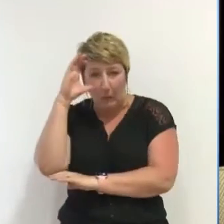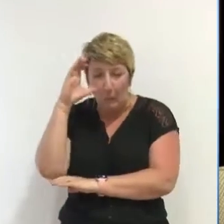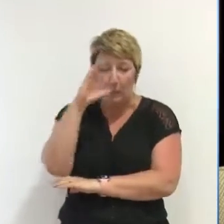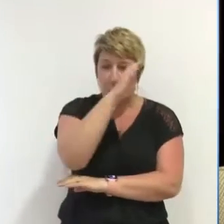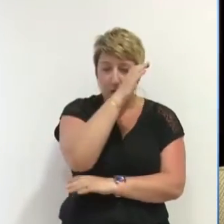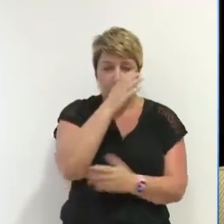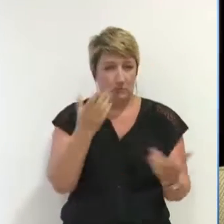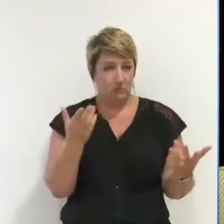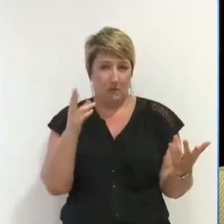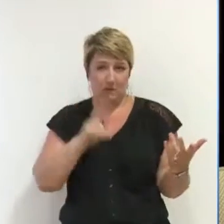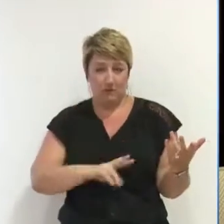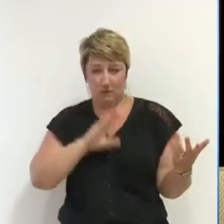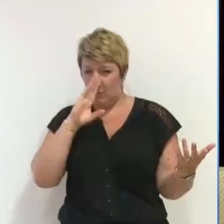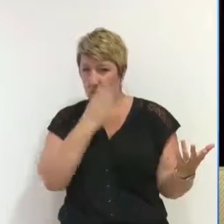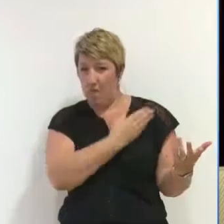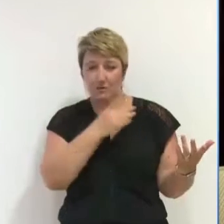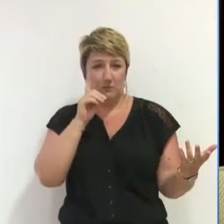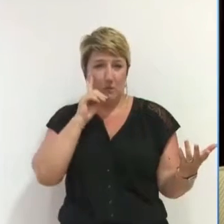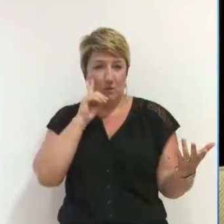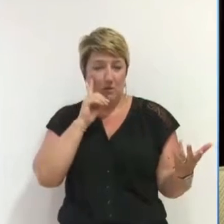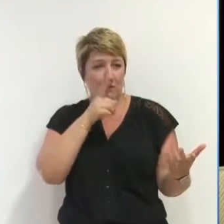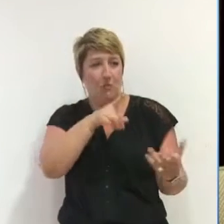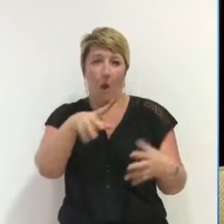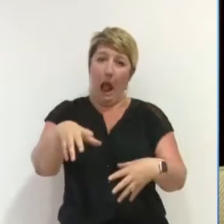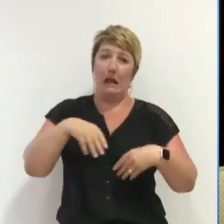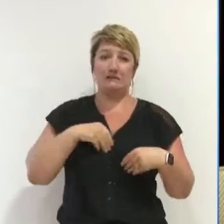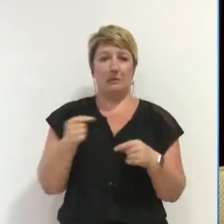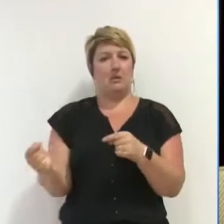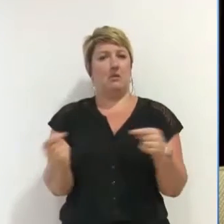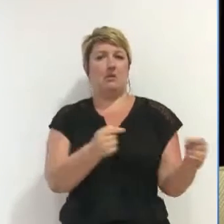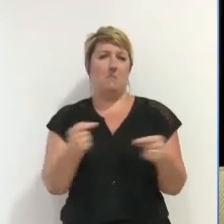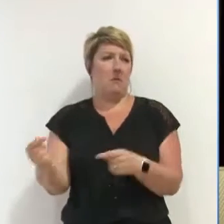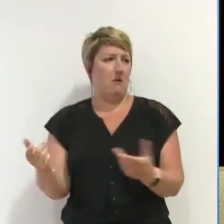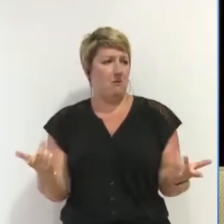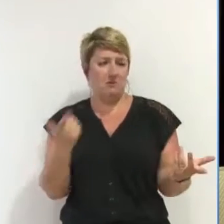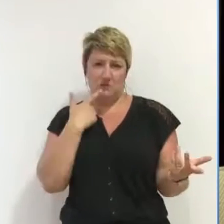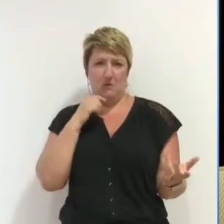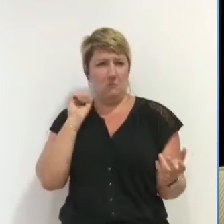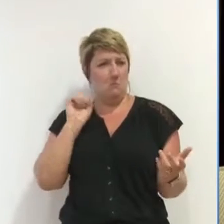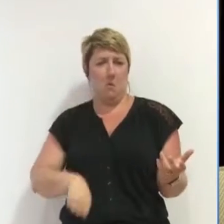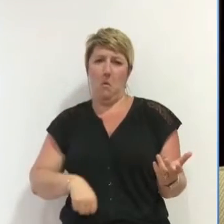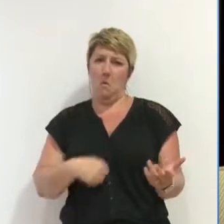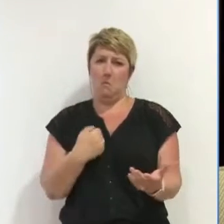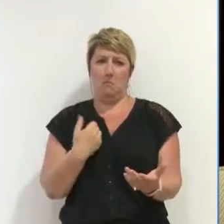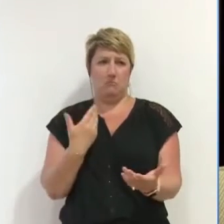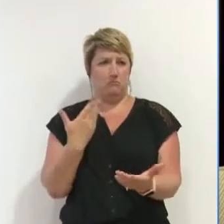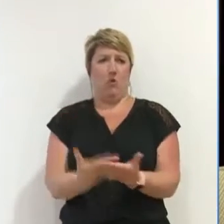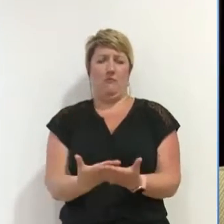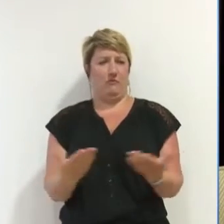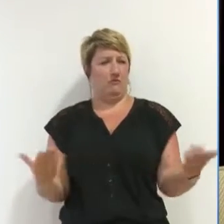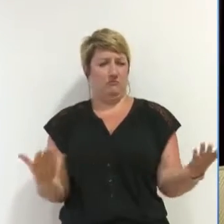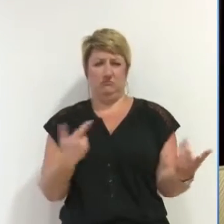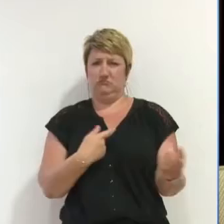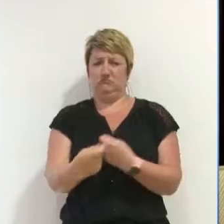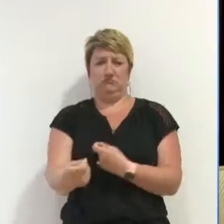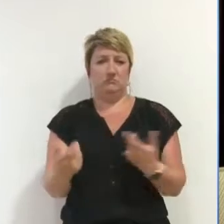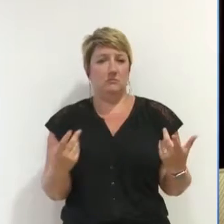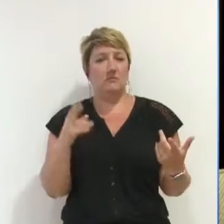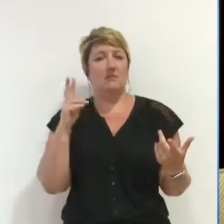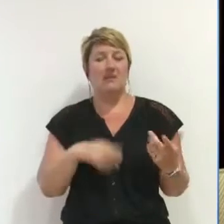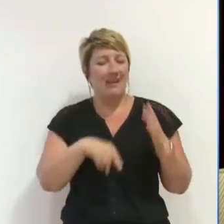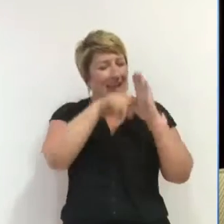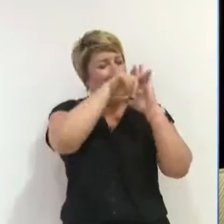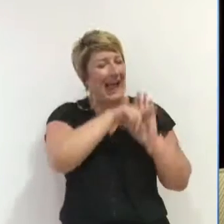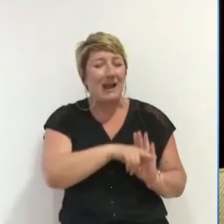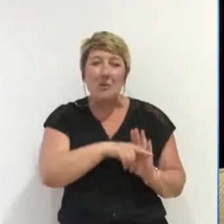incluez, vous admettez un débat possible. Concernant les mesures pour faire respecter le règlement des piscines municipales, il a fallu attendre